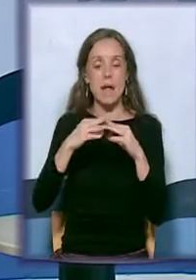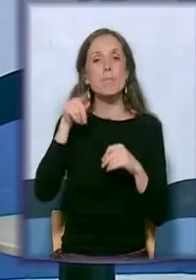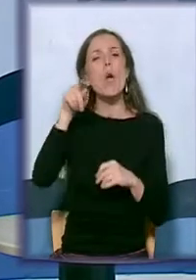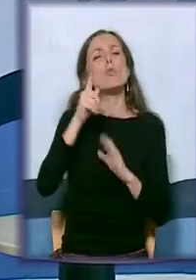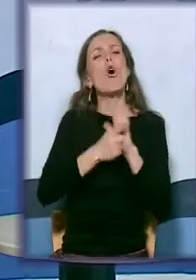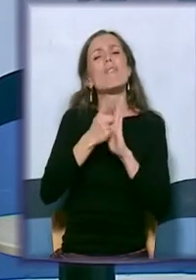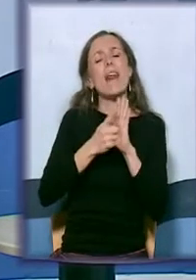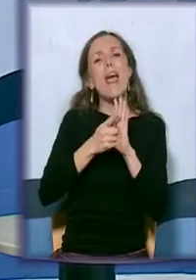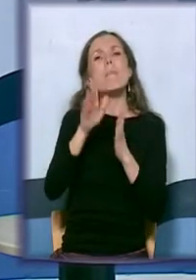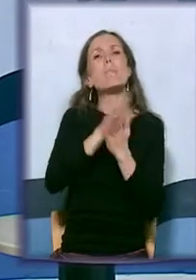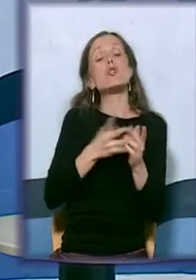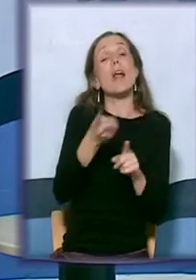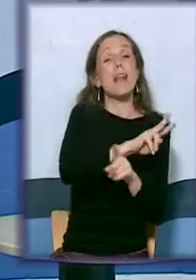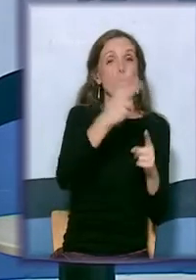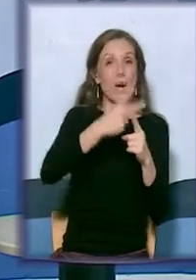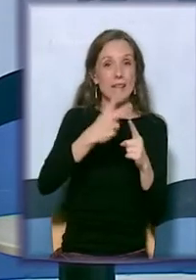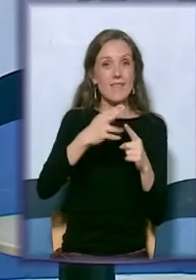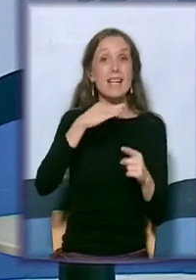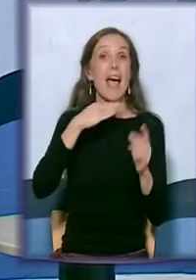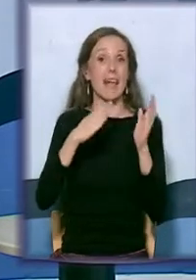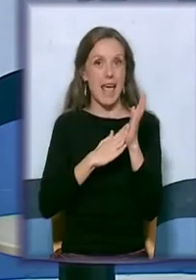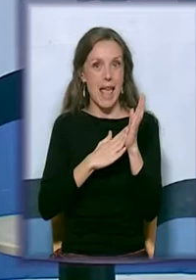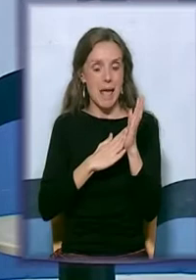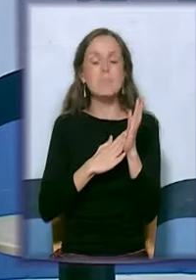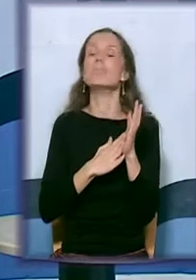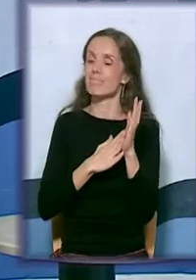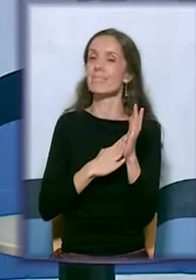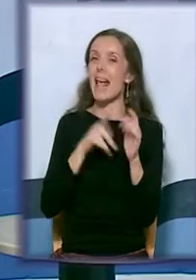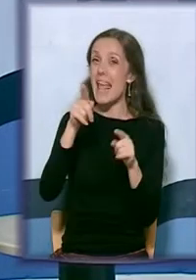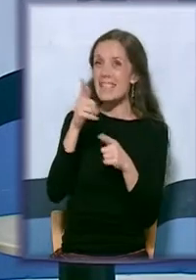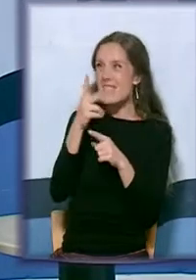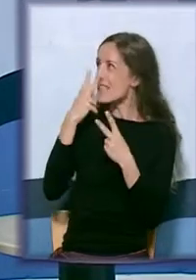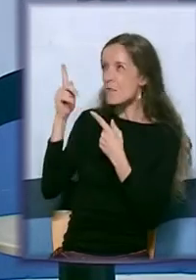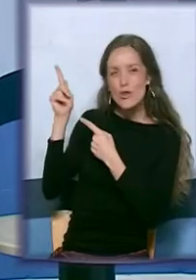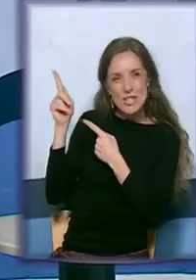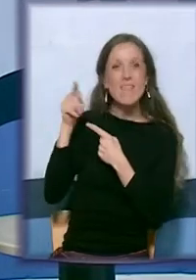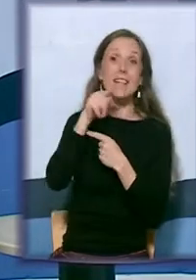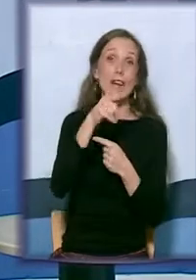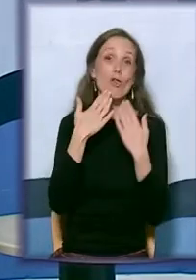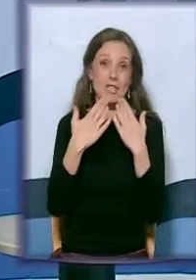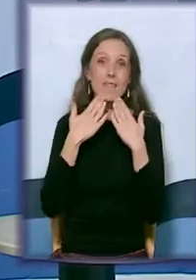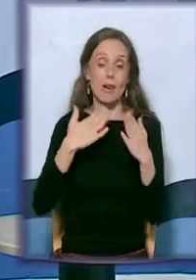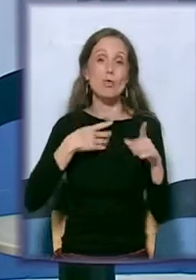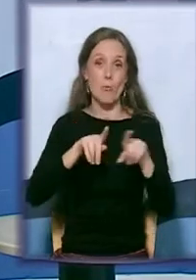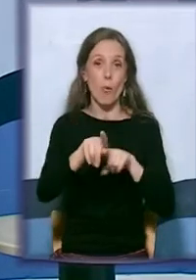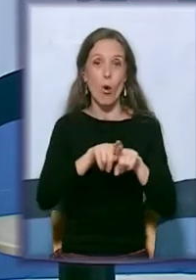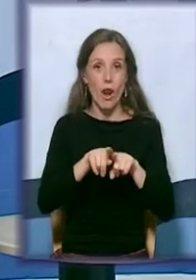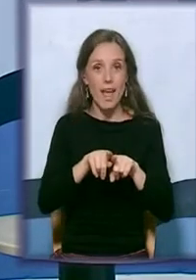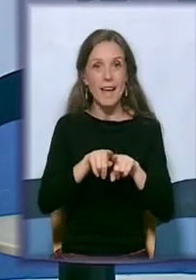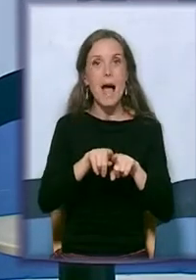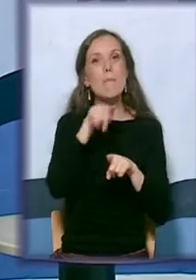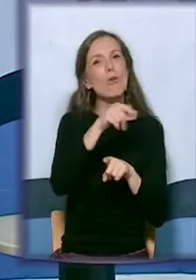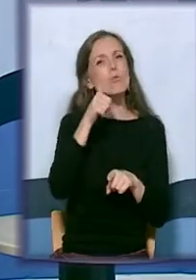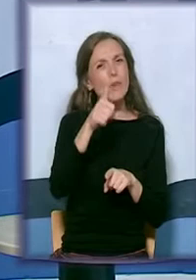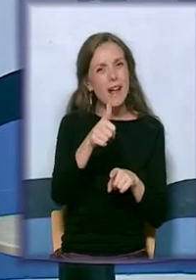GEM i svi ovi snimci su nastali zahvaljujući mojim kolegama koji su taj dan sve ono što se tiče ne